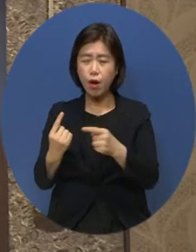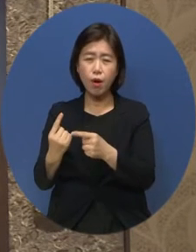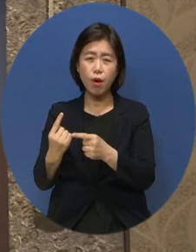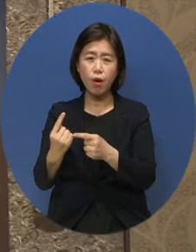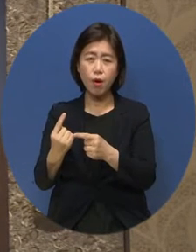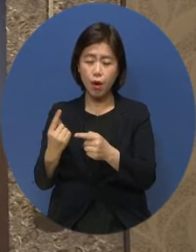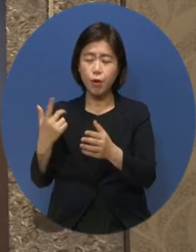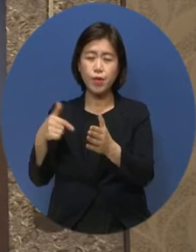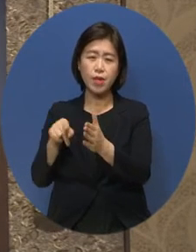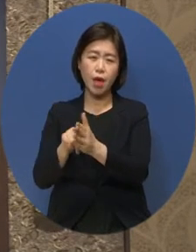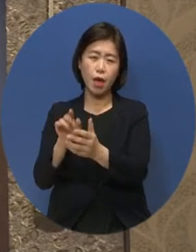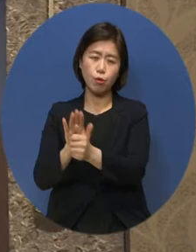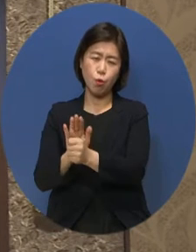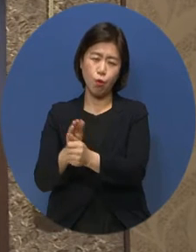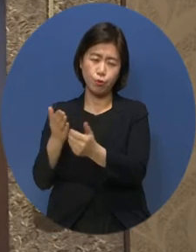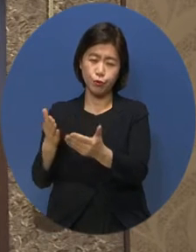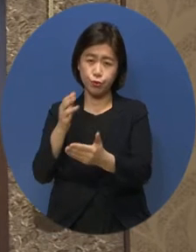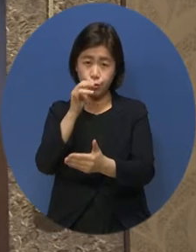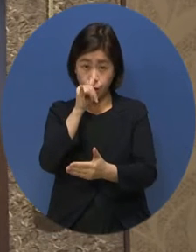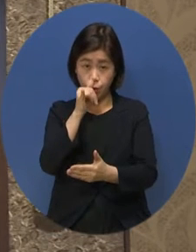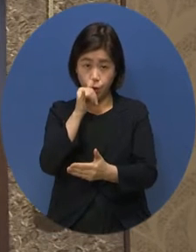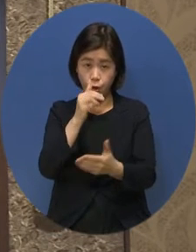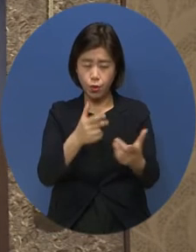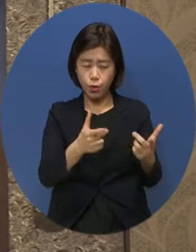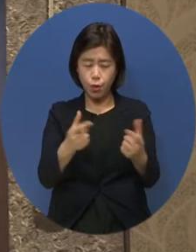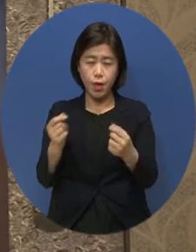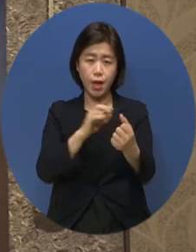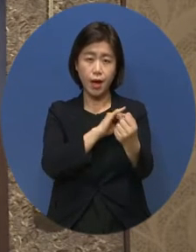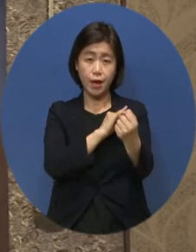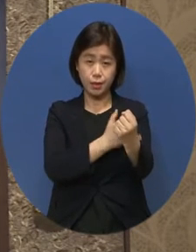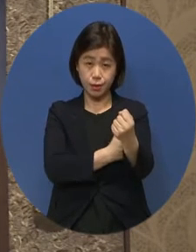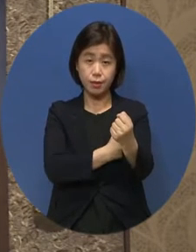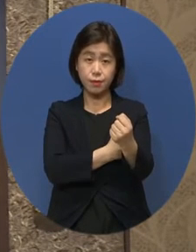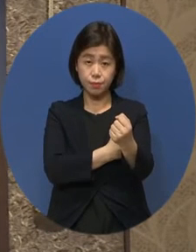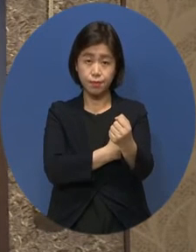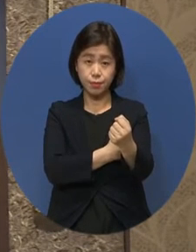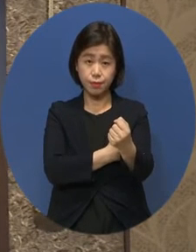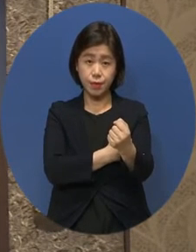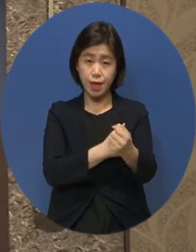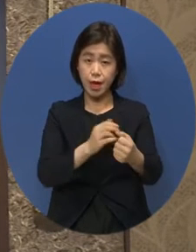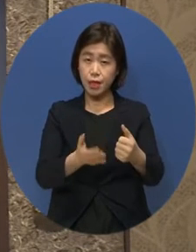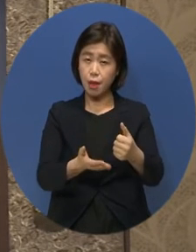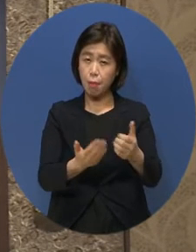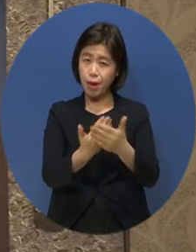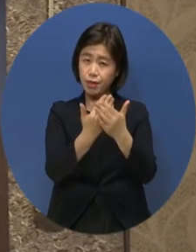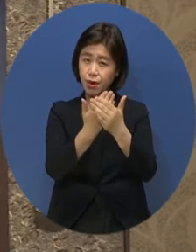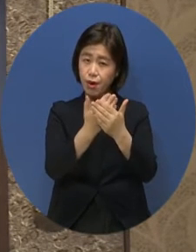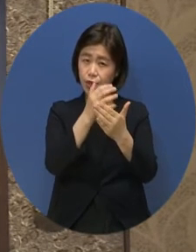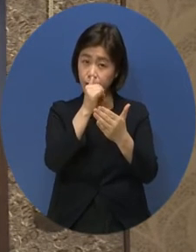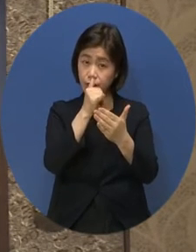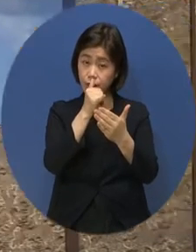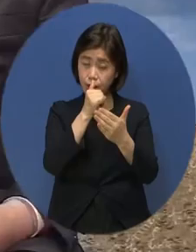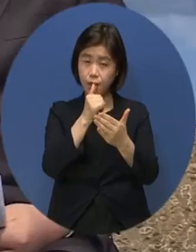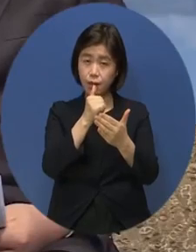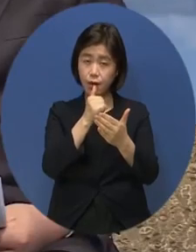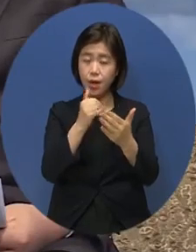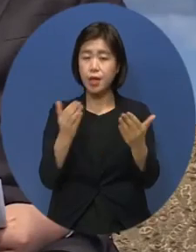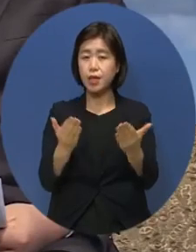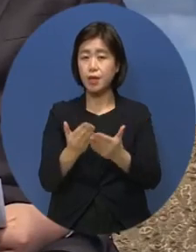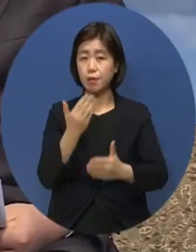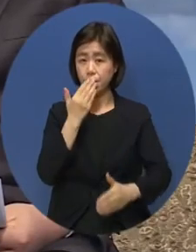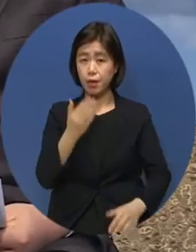우리 함께 보편적 가치인 인권을 신장시키는 그런 역할을 하게 되겠습니다 예 그러면은